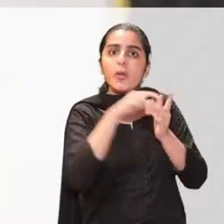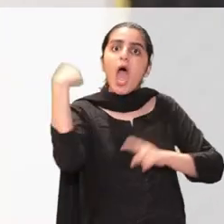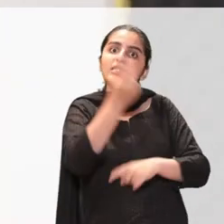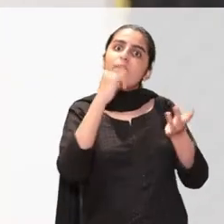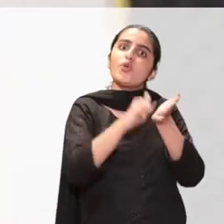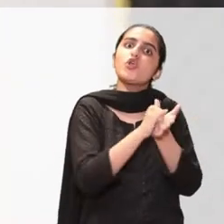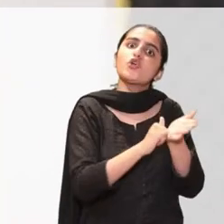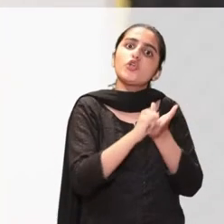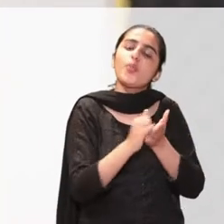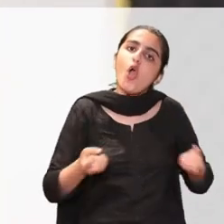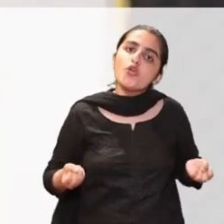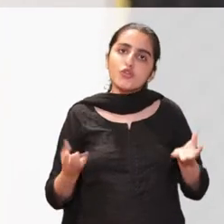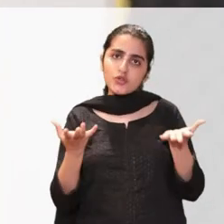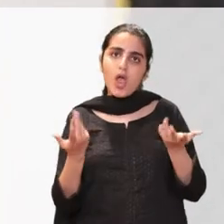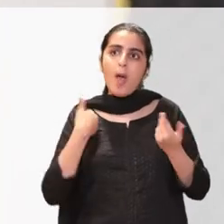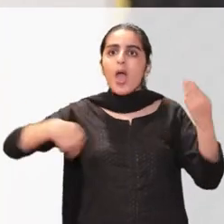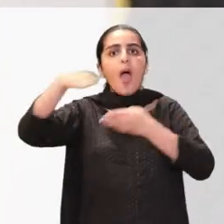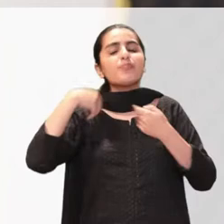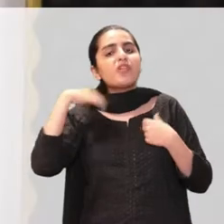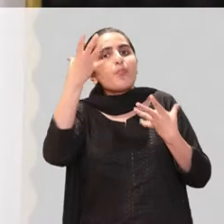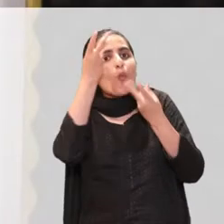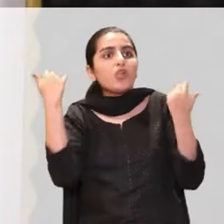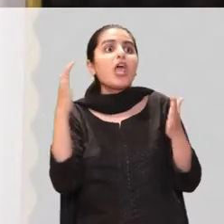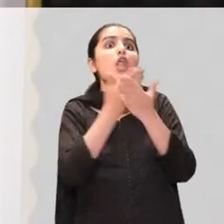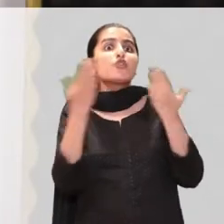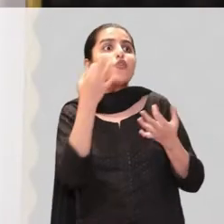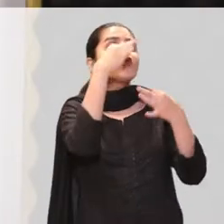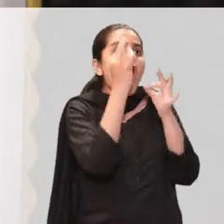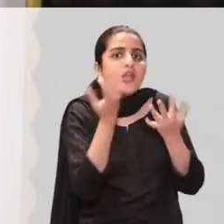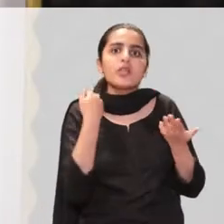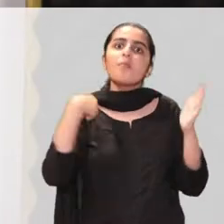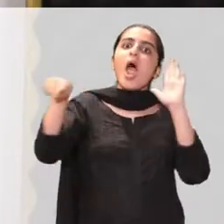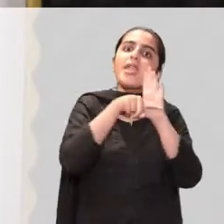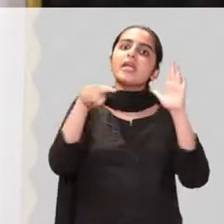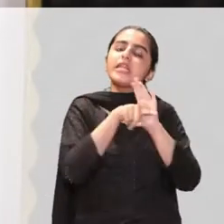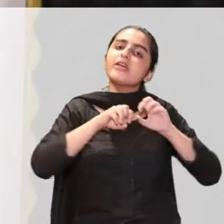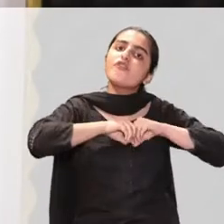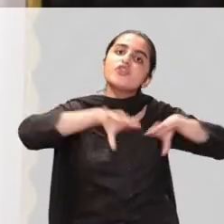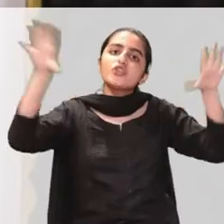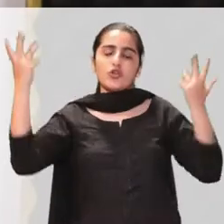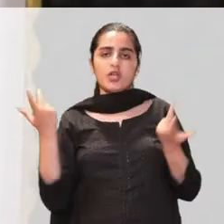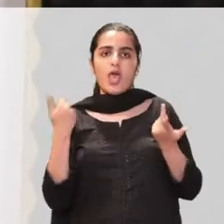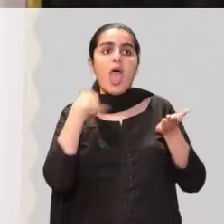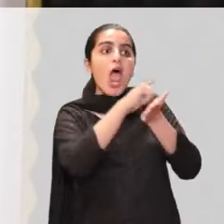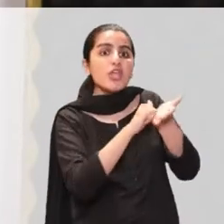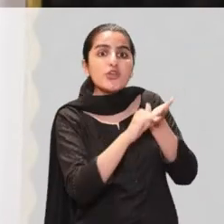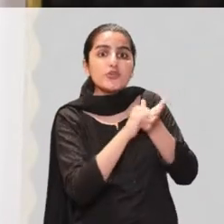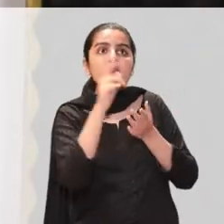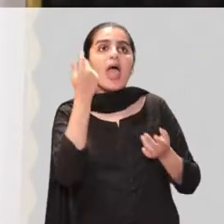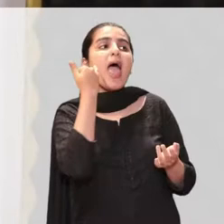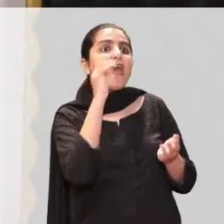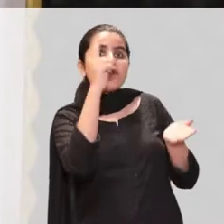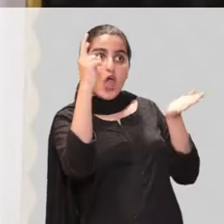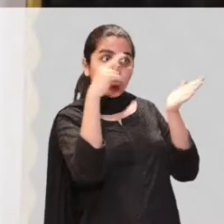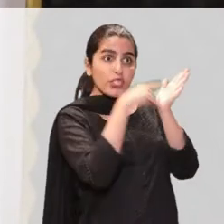इनफ्लुएंस कर रहा है लेकिन हम यह जिम्मेदारी लेने को तैयार नहीं है ठीक है जो आजकल जो वायरल होने का ऑप्शन आ गया है आर्थिक हमारी